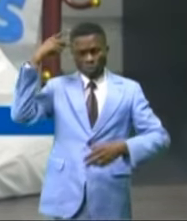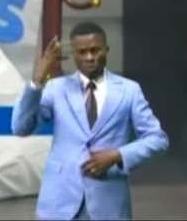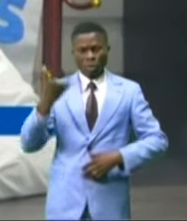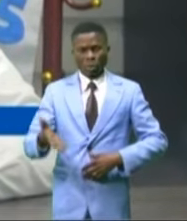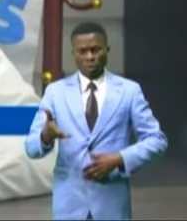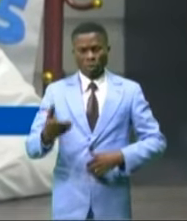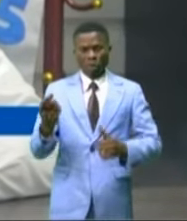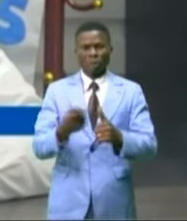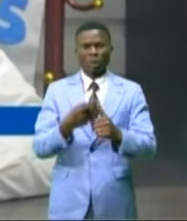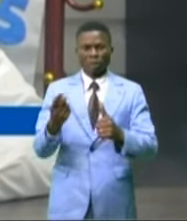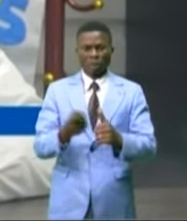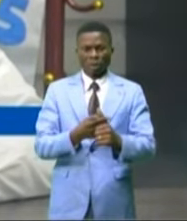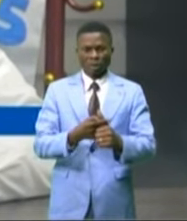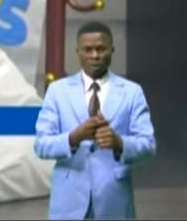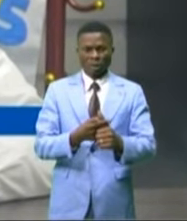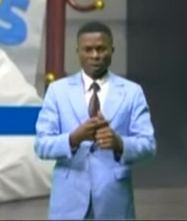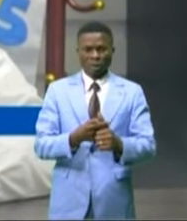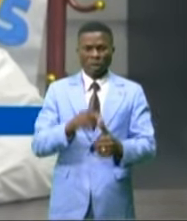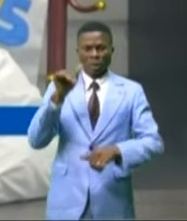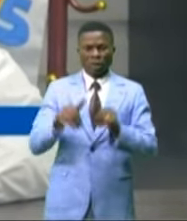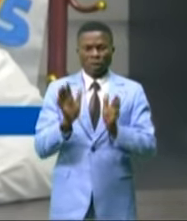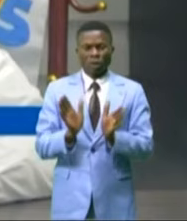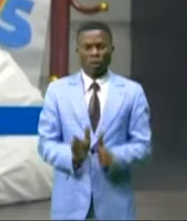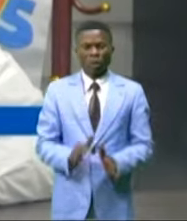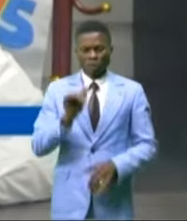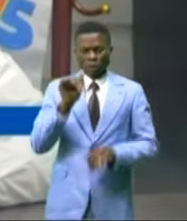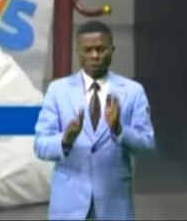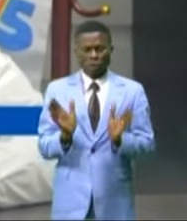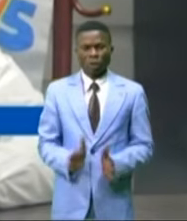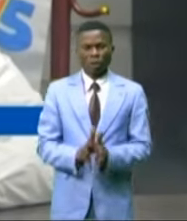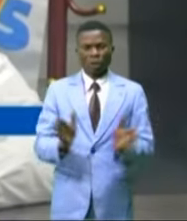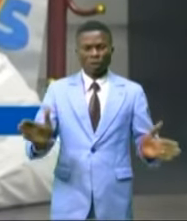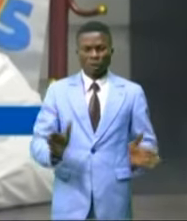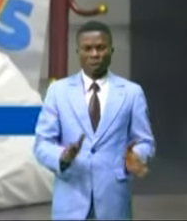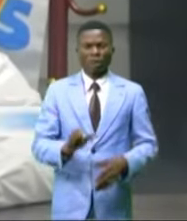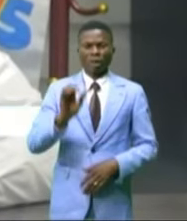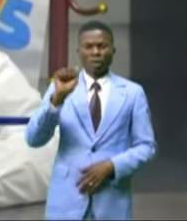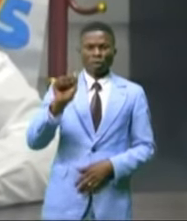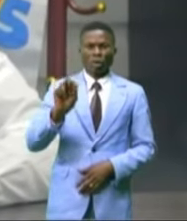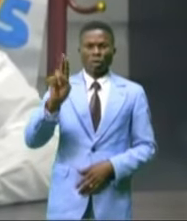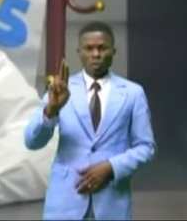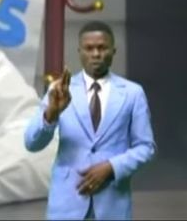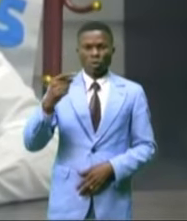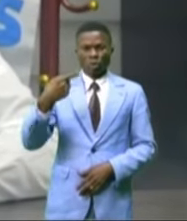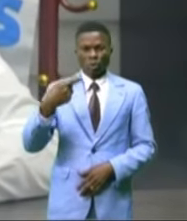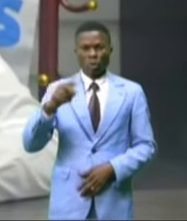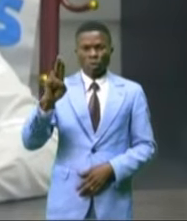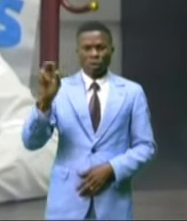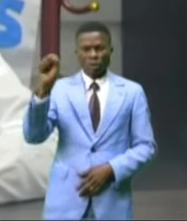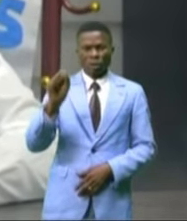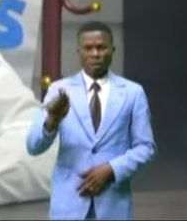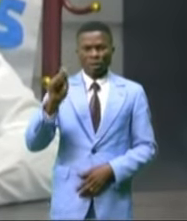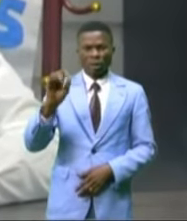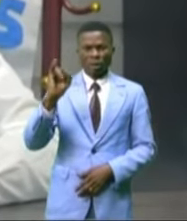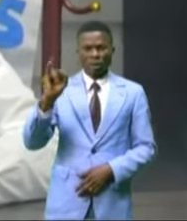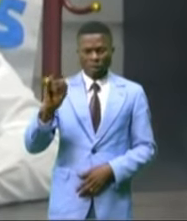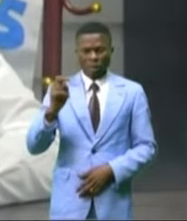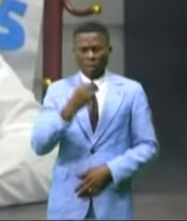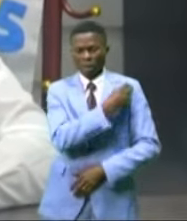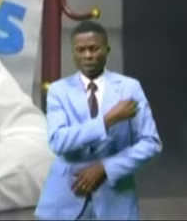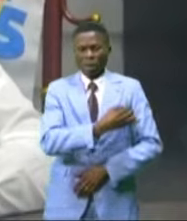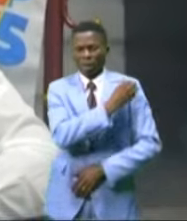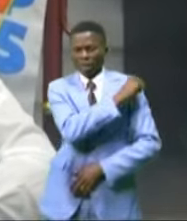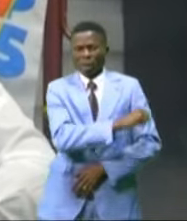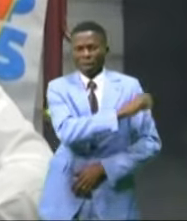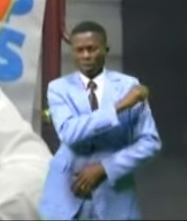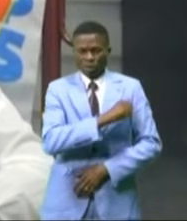surtout son secrétaire général Augustin Kabouya qui qui continue chaque jour de bénéficier toujours de la